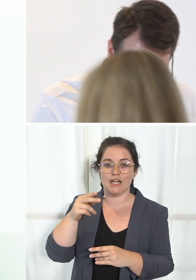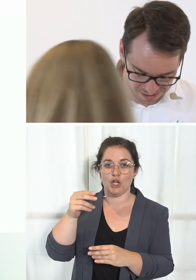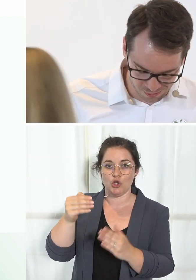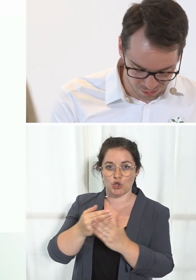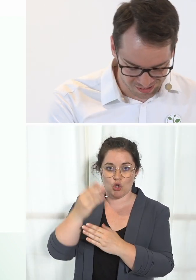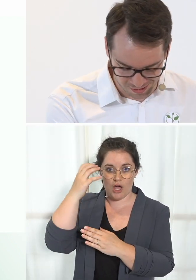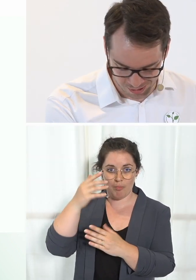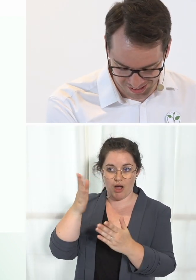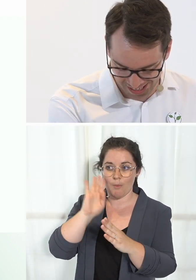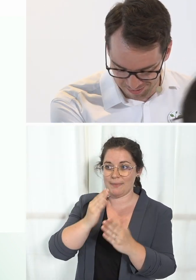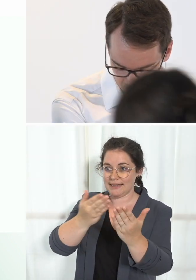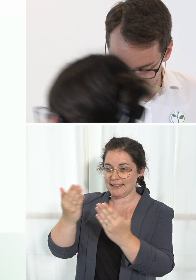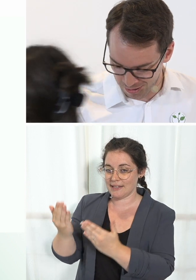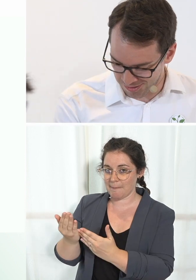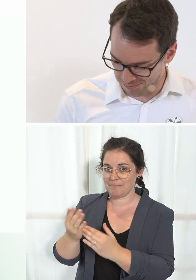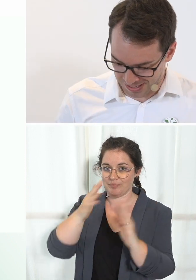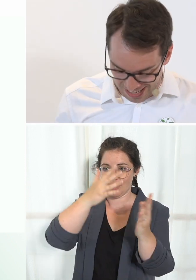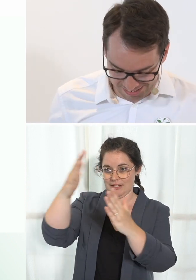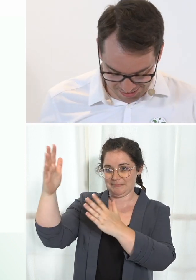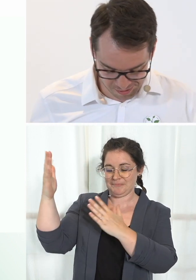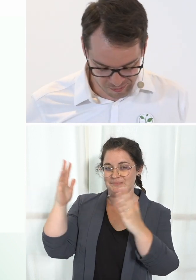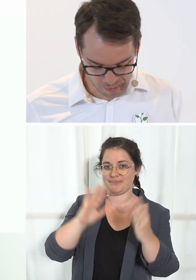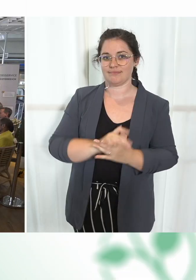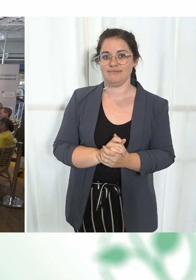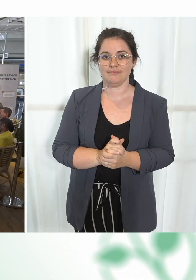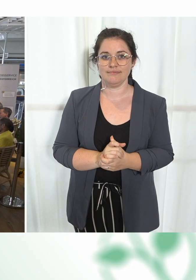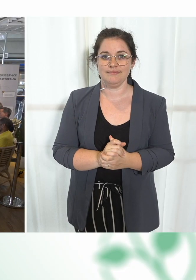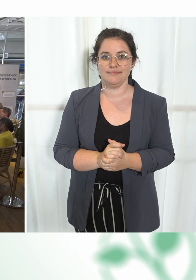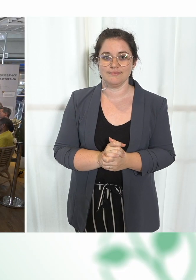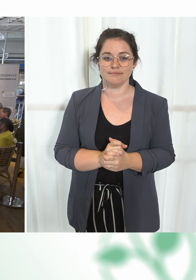vorne bitten dürfen. Auch Sie natürlich gerne mit einem Applaus begleitet.